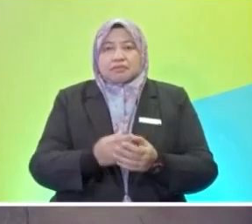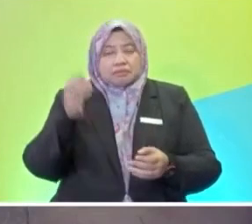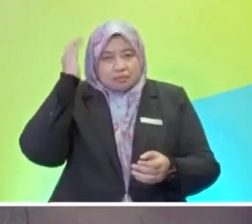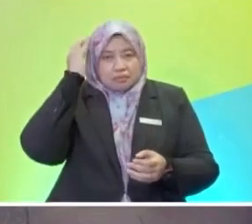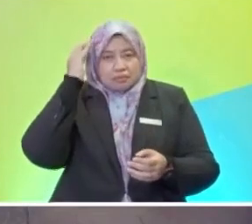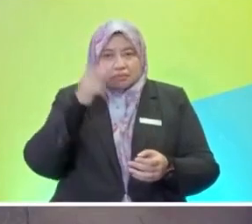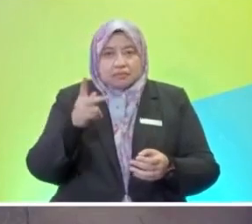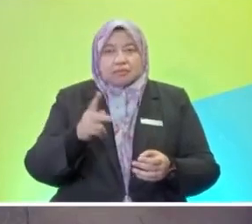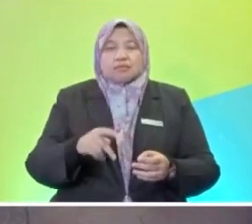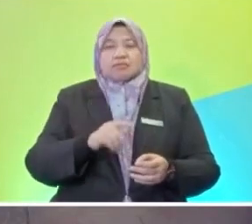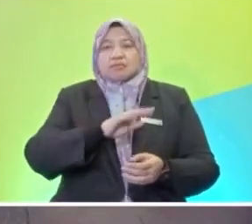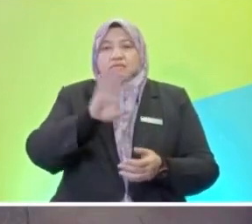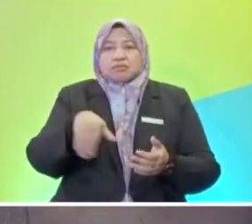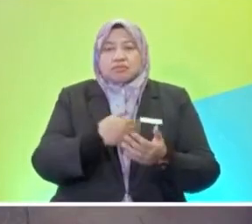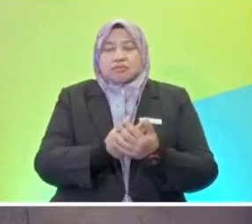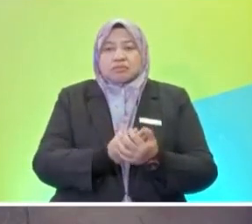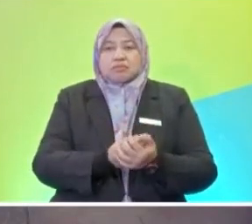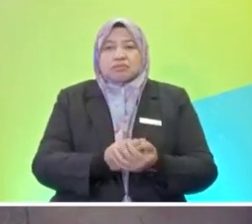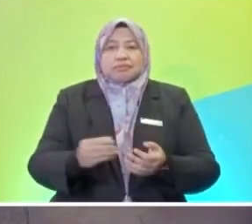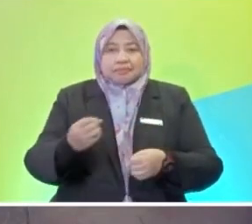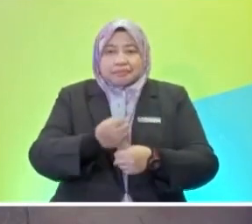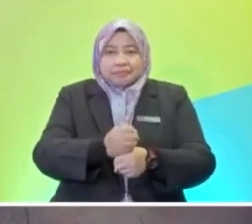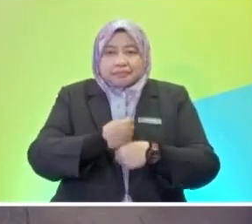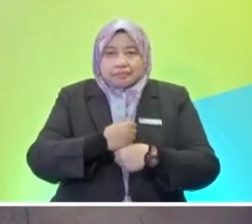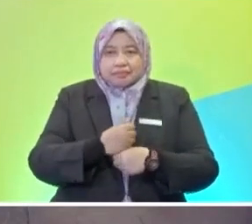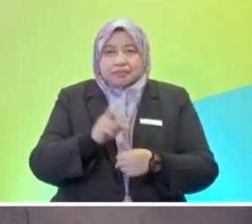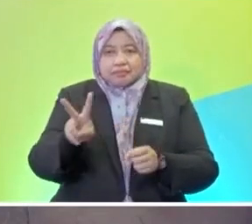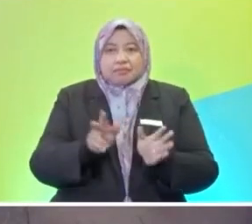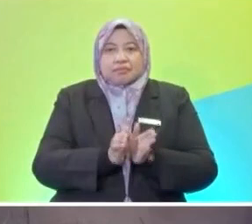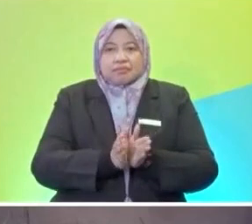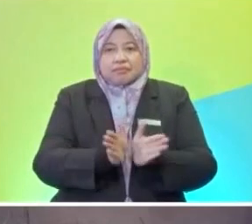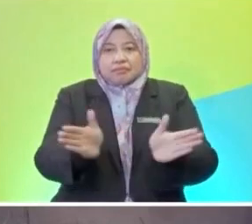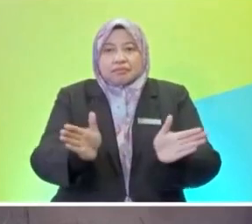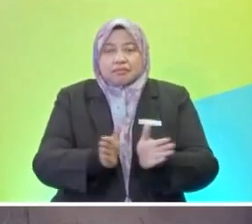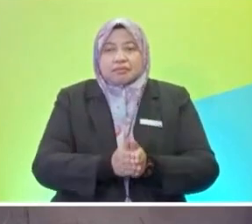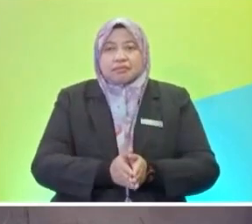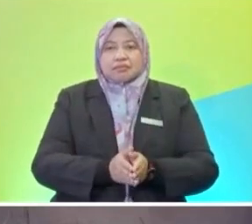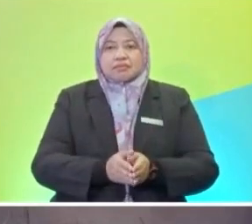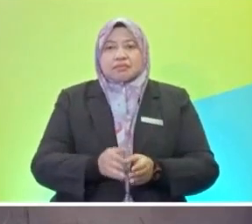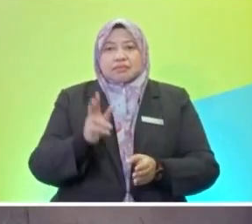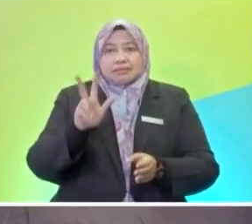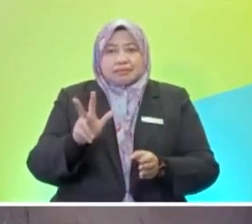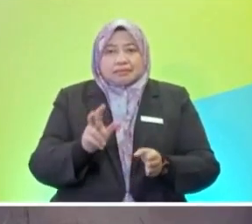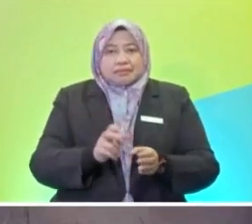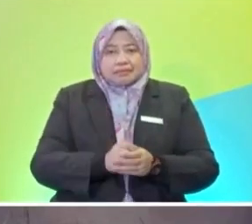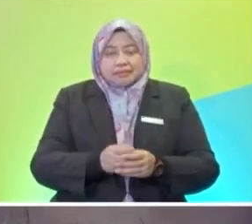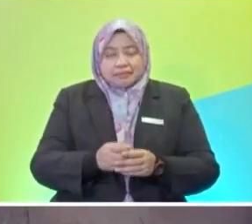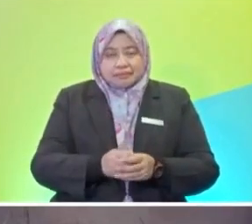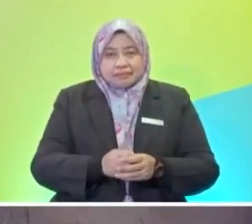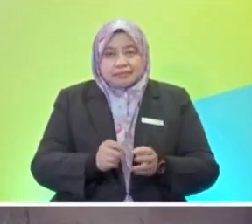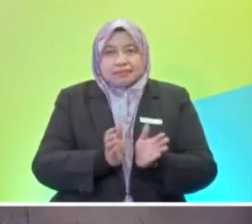kamu semua bahwa bentuk tiga dimensi asalnya adalah dari bentuk 2 dimensi sebagai contoh